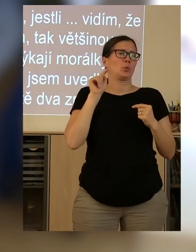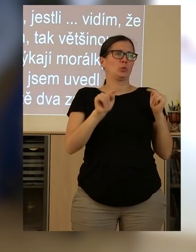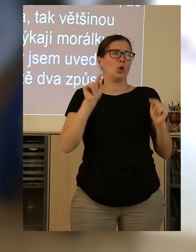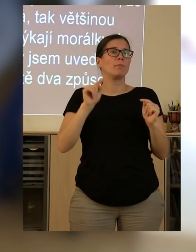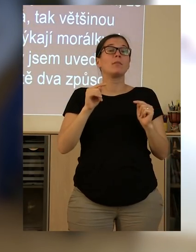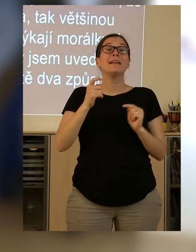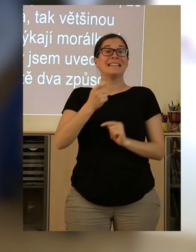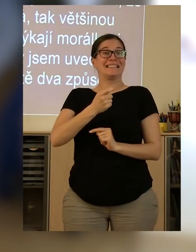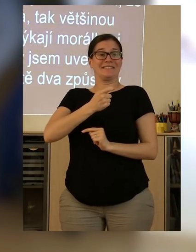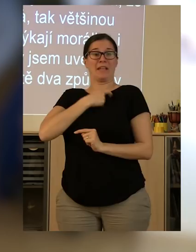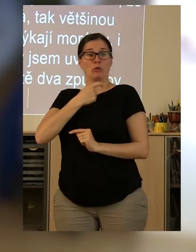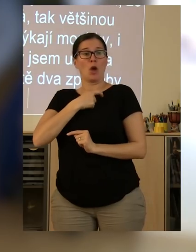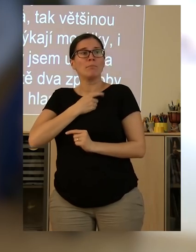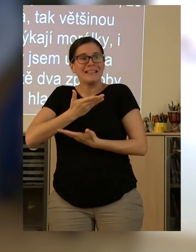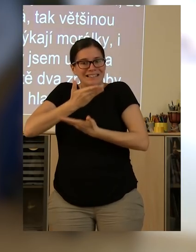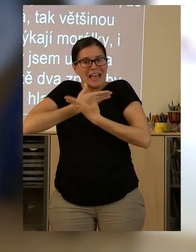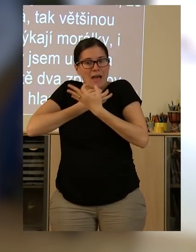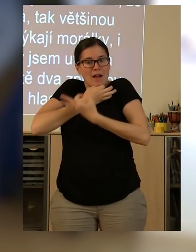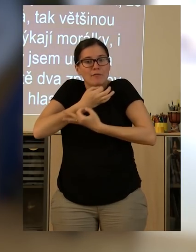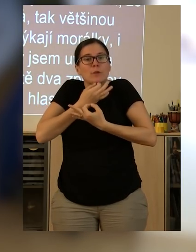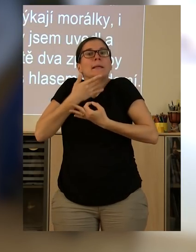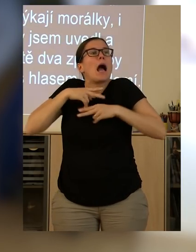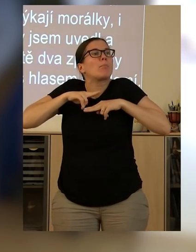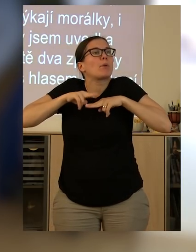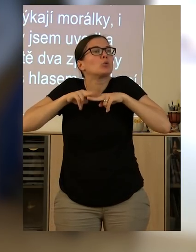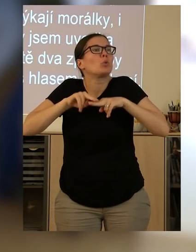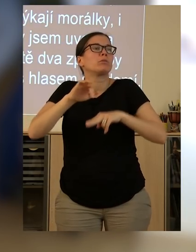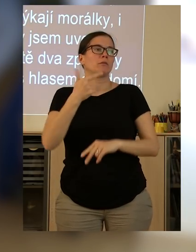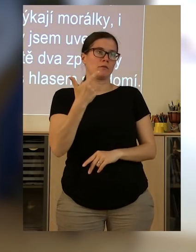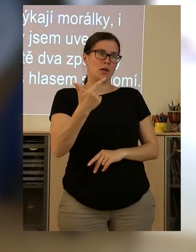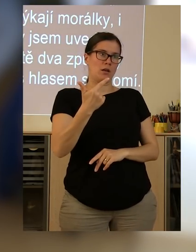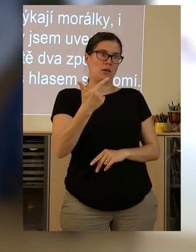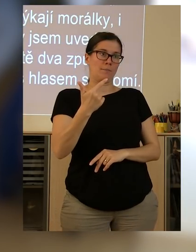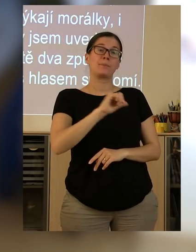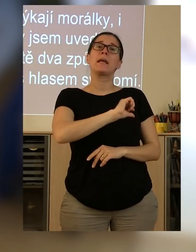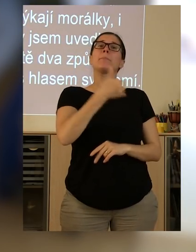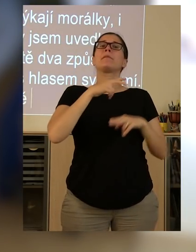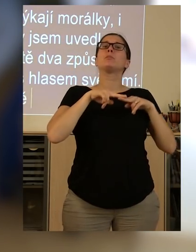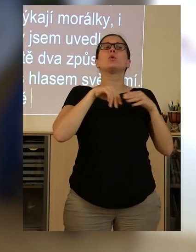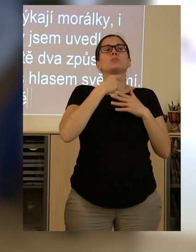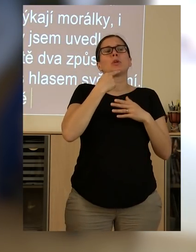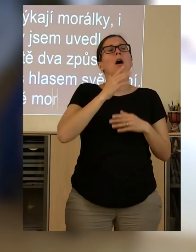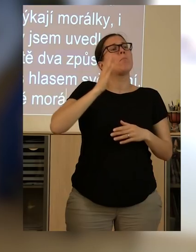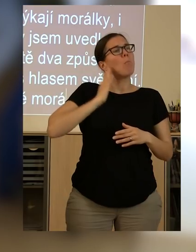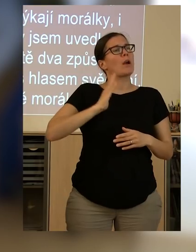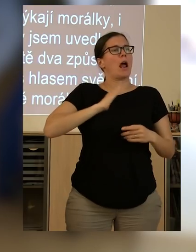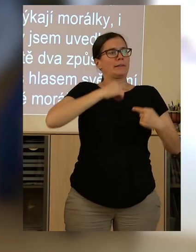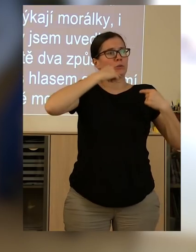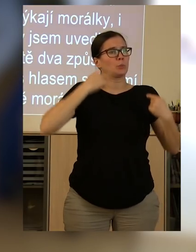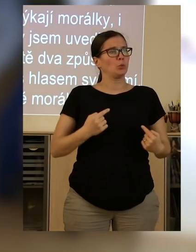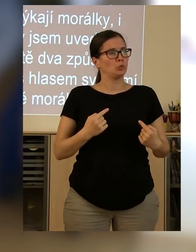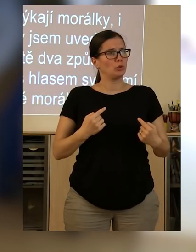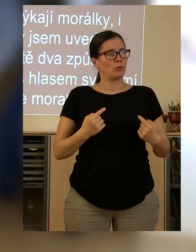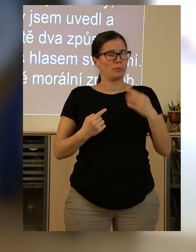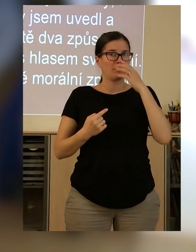hlasem svědomí. První je takzvaně morální způsob. Zdůraznil bych,